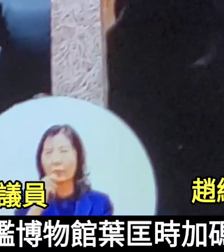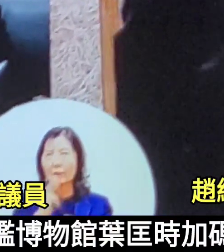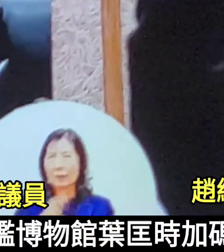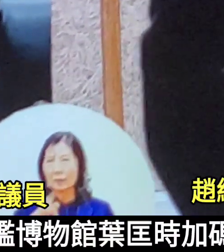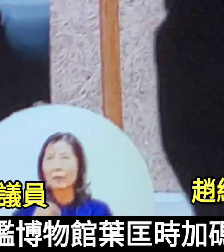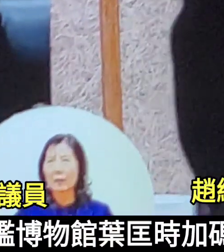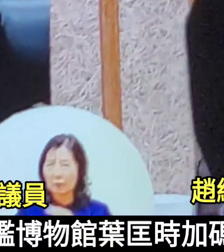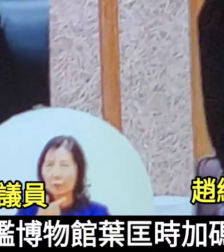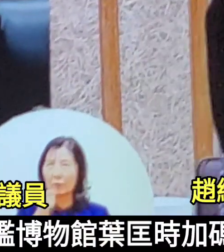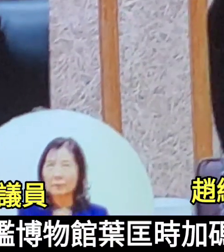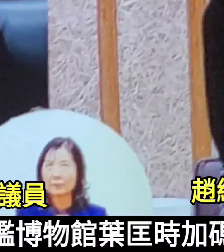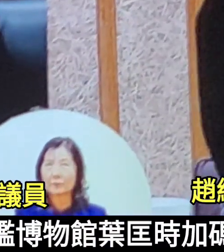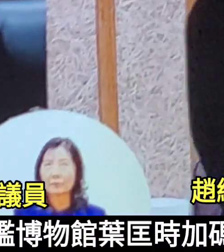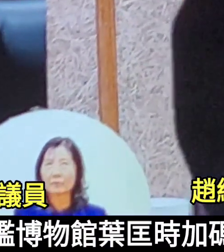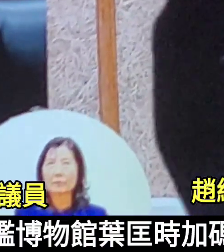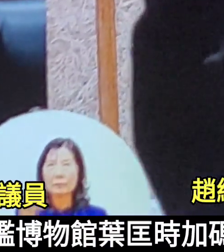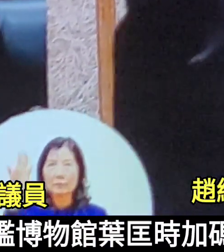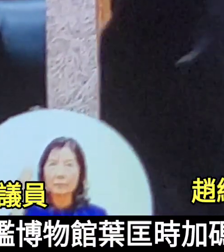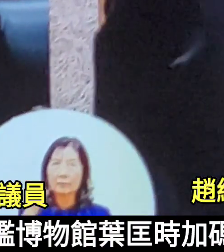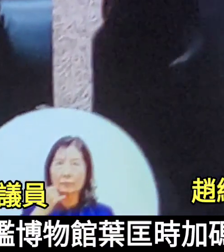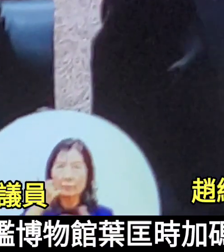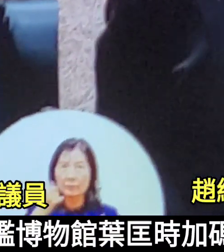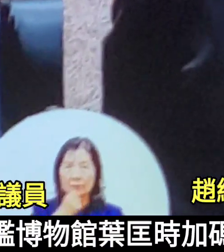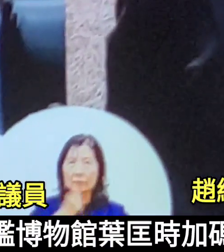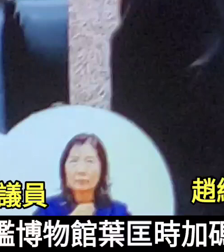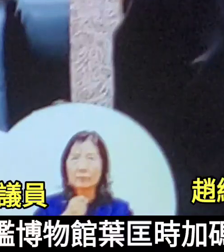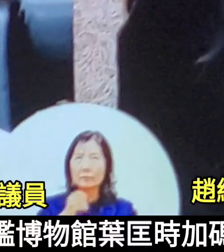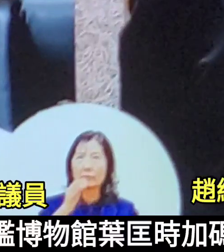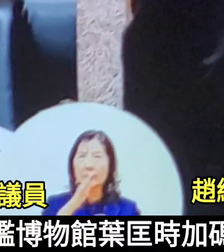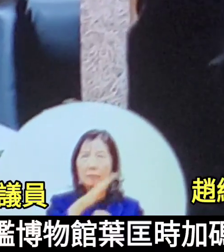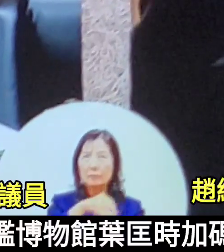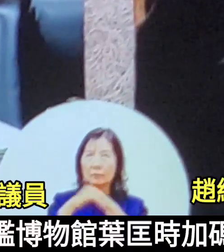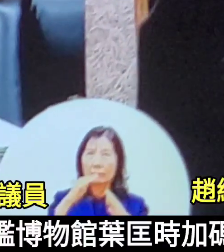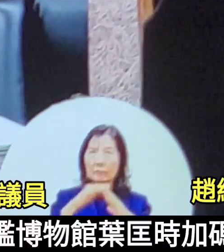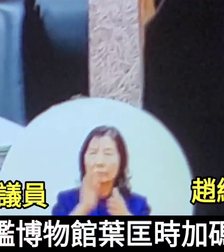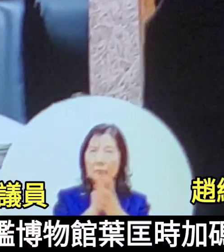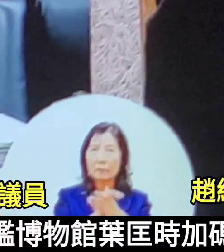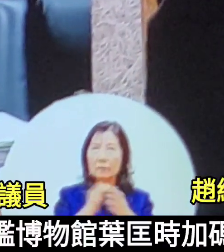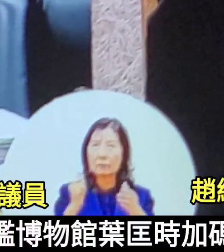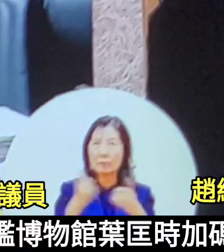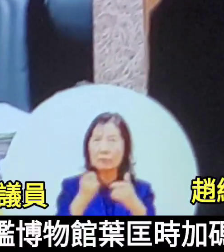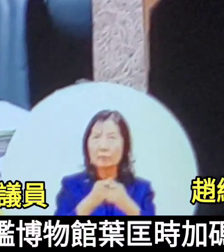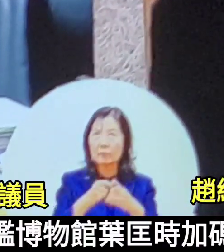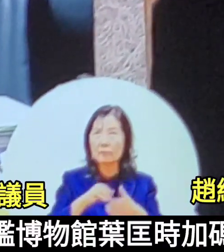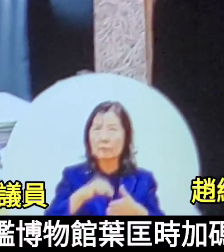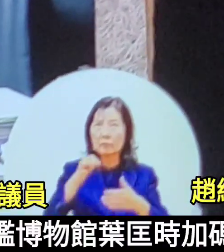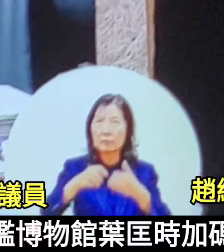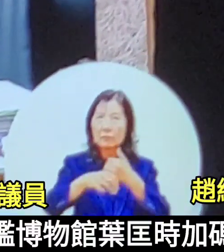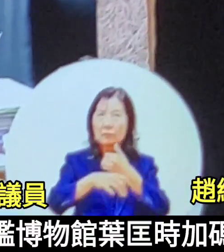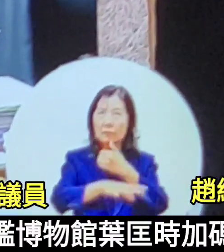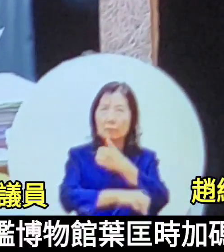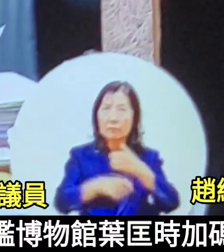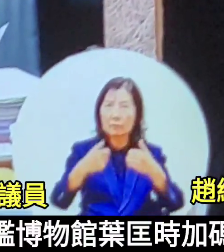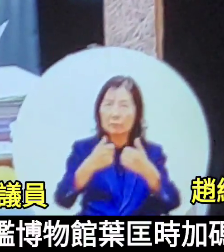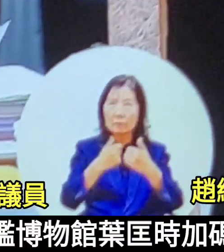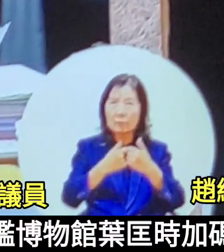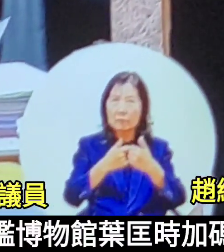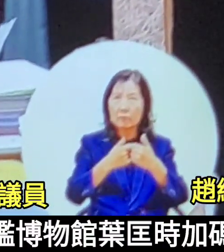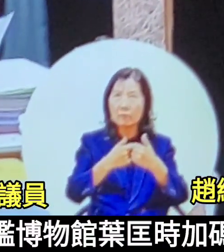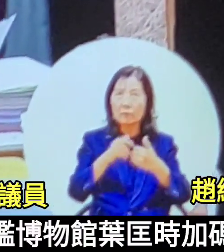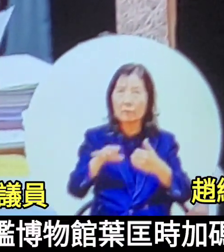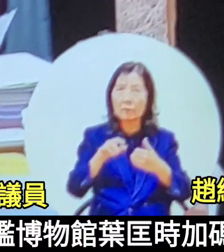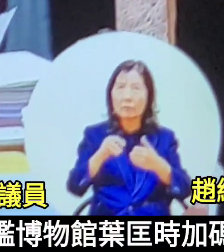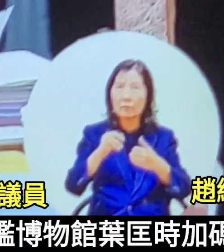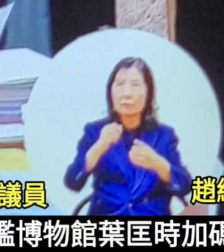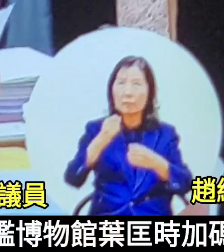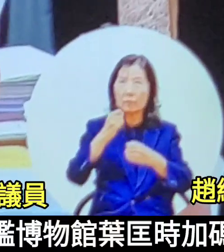不对？还有当年海军校友会提基金会做了一本整个军